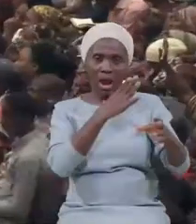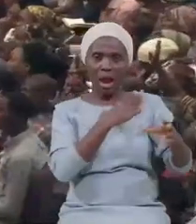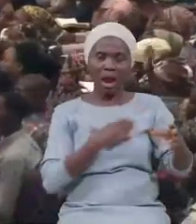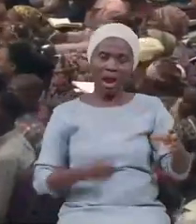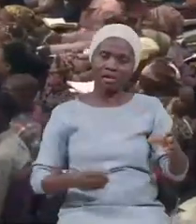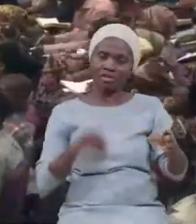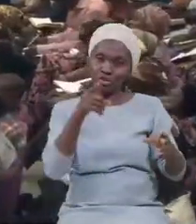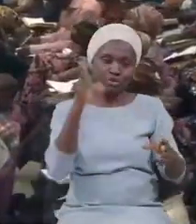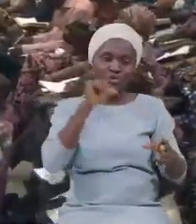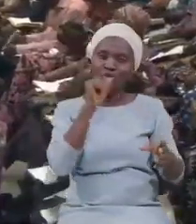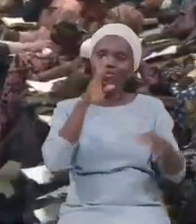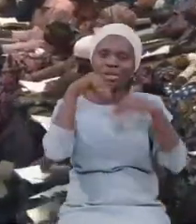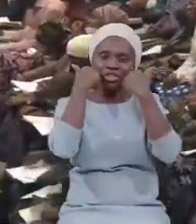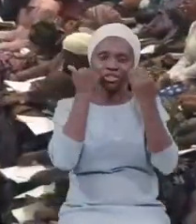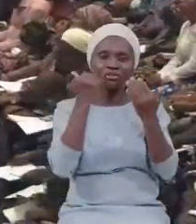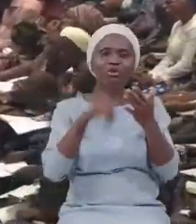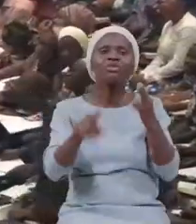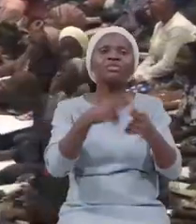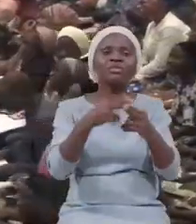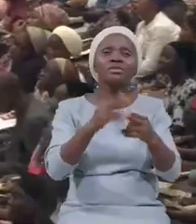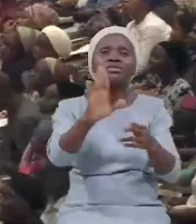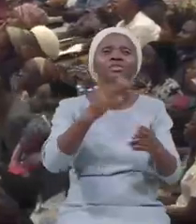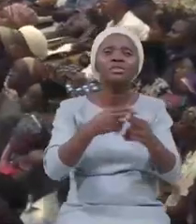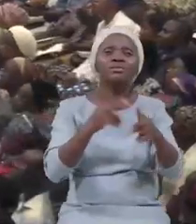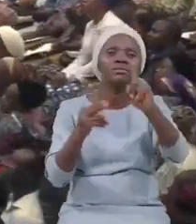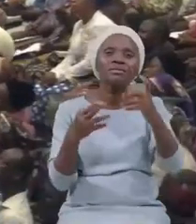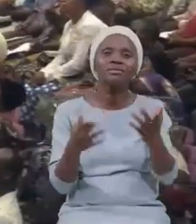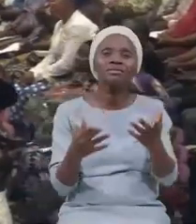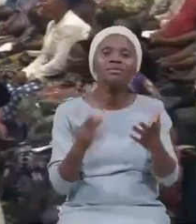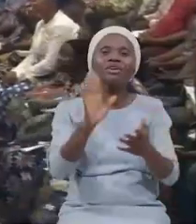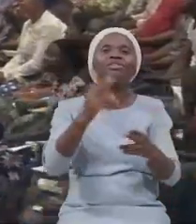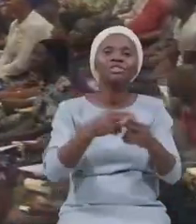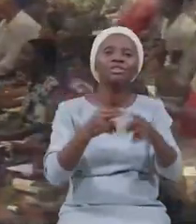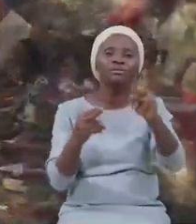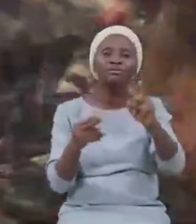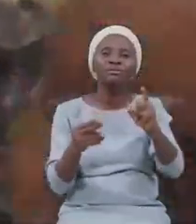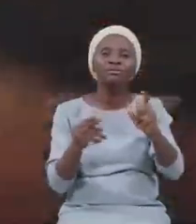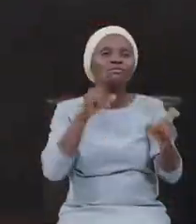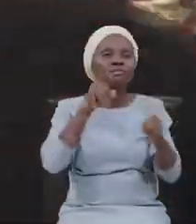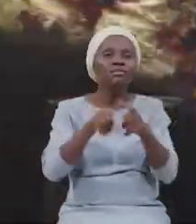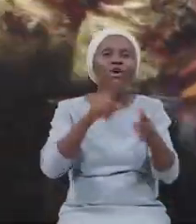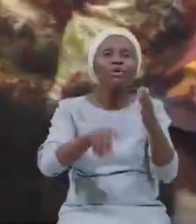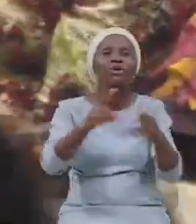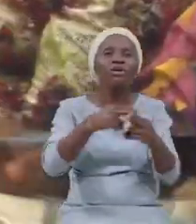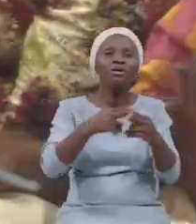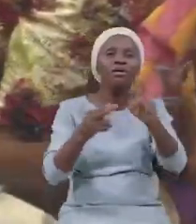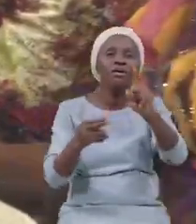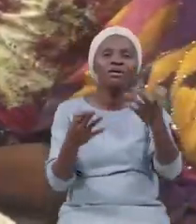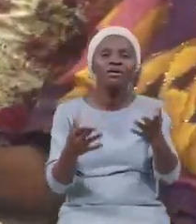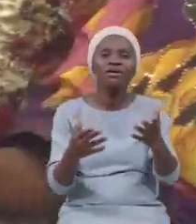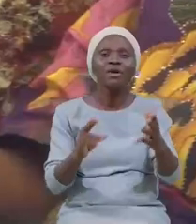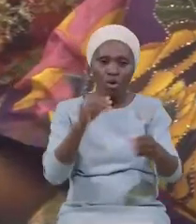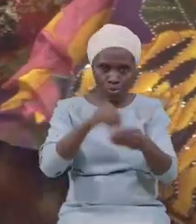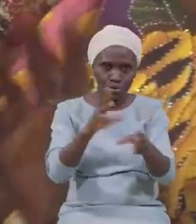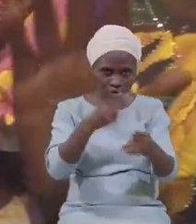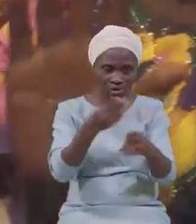dans la confusion. Mon frère là-bas, quel est ton nom? Et Daniel ne sera plus dans la confusion. Ma soeur, quel est ton nom? Mets ton nom